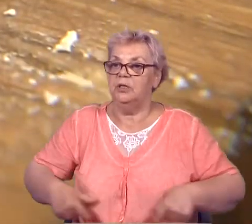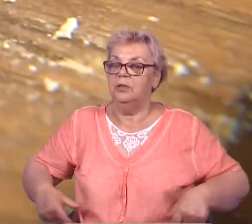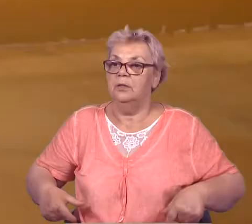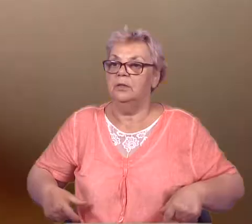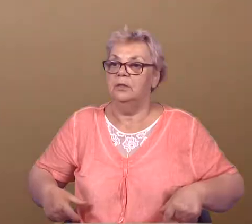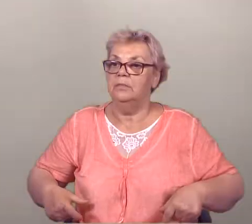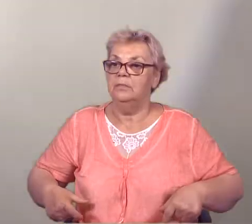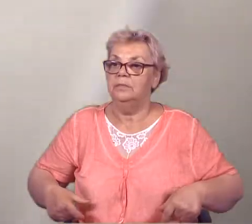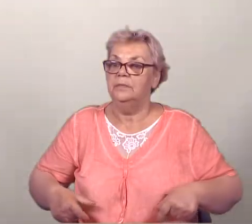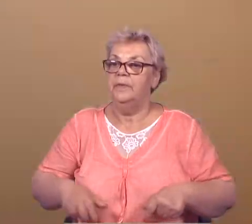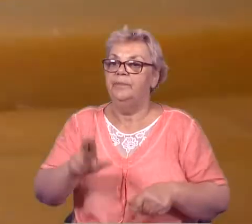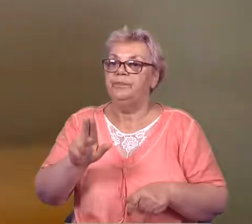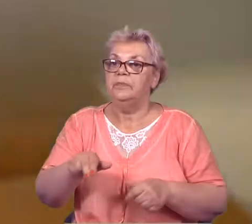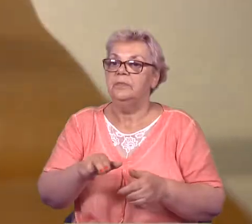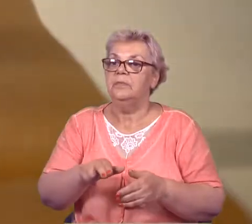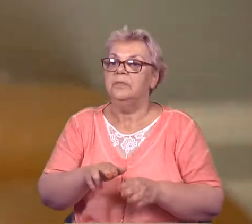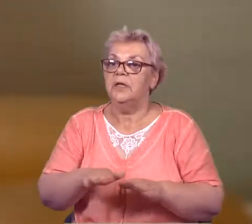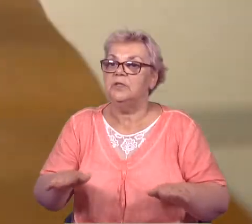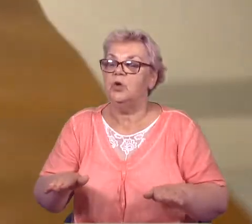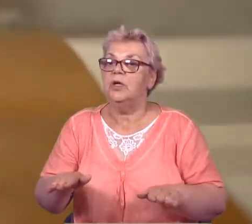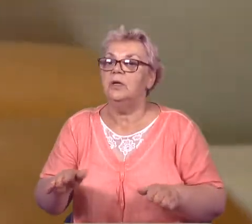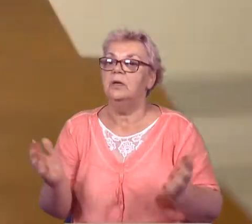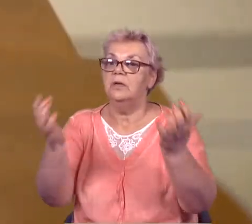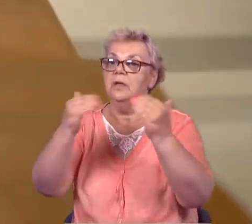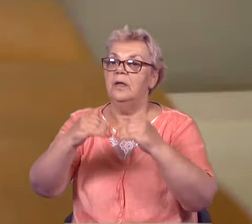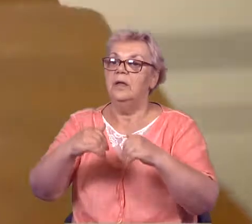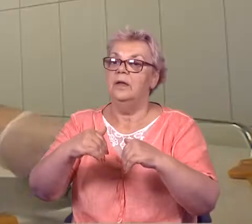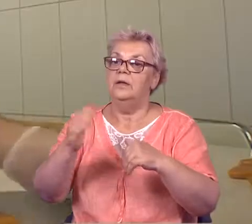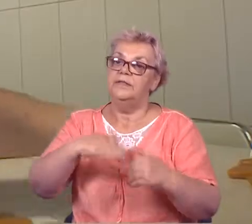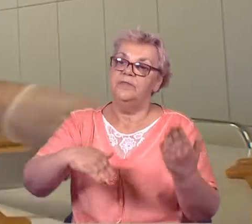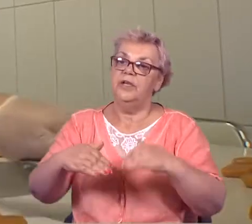Na deskę kładzie się i następnie zawija się w papierki.